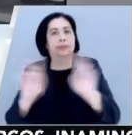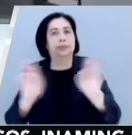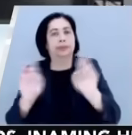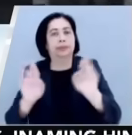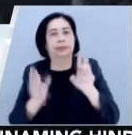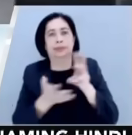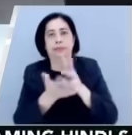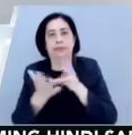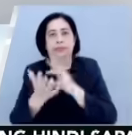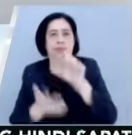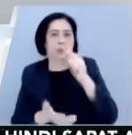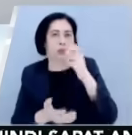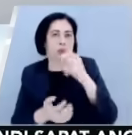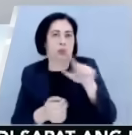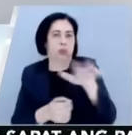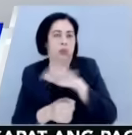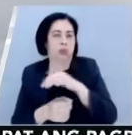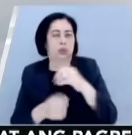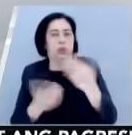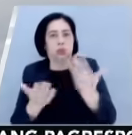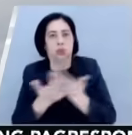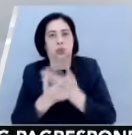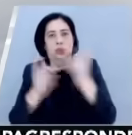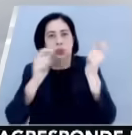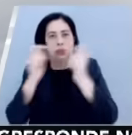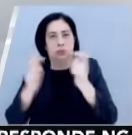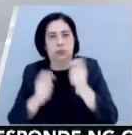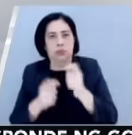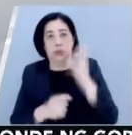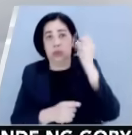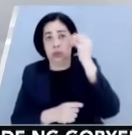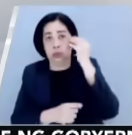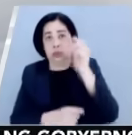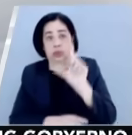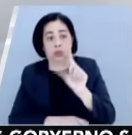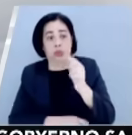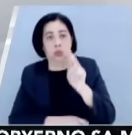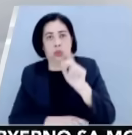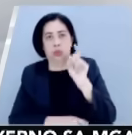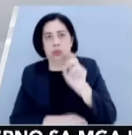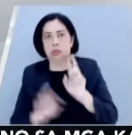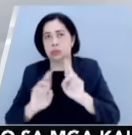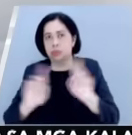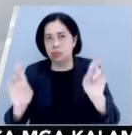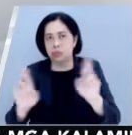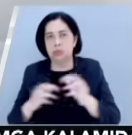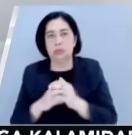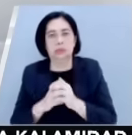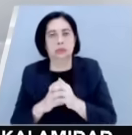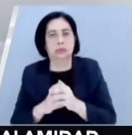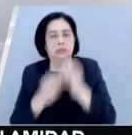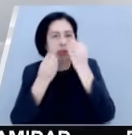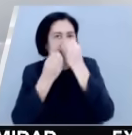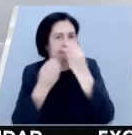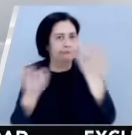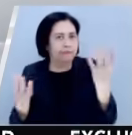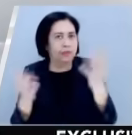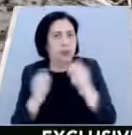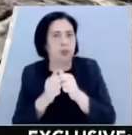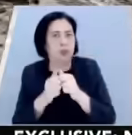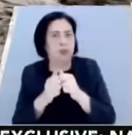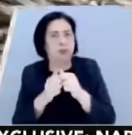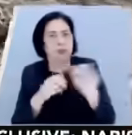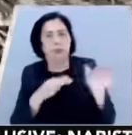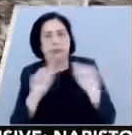pamahalaan sa panibagong bagyo. All the local government units have been mobilized. They've been informed of the evacuation steps to